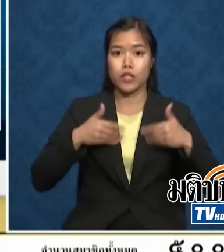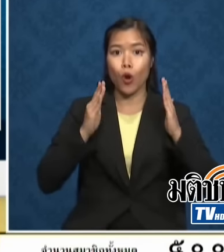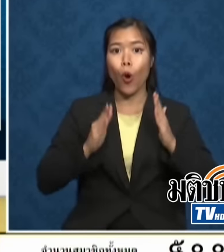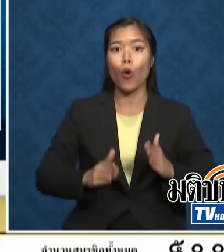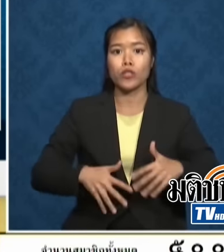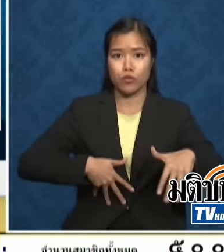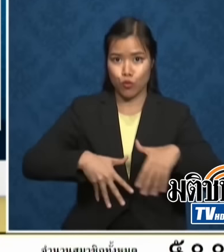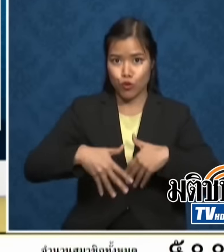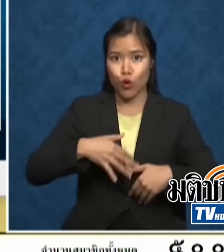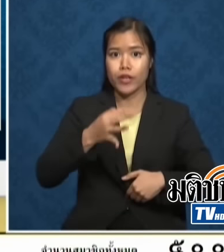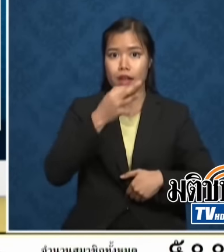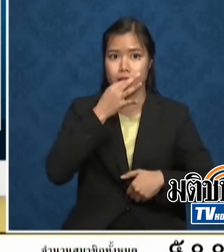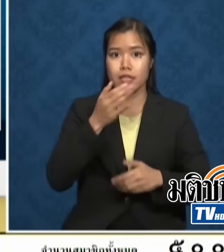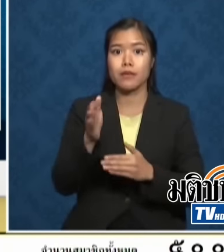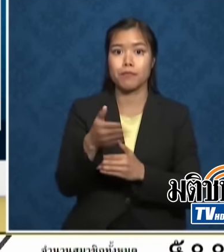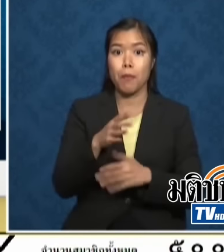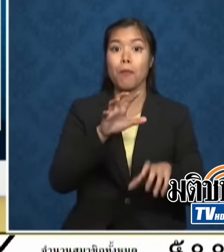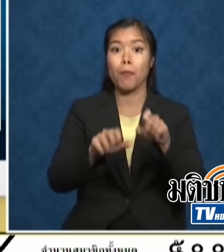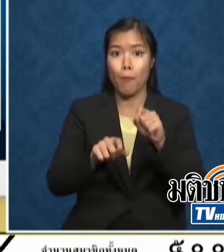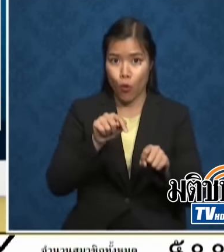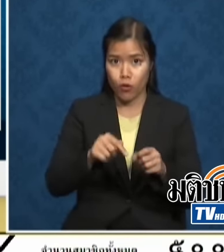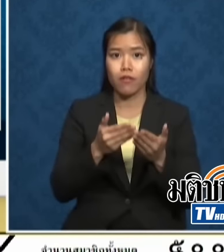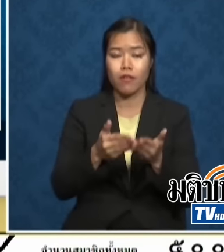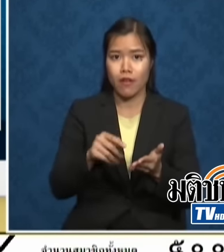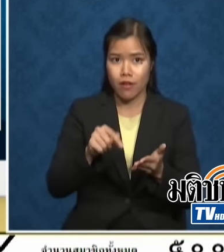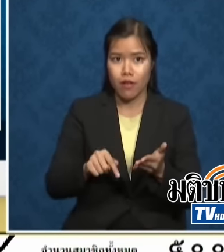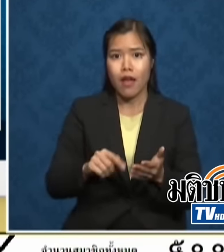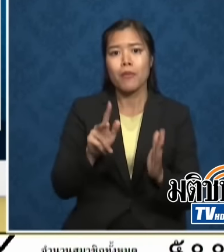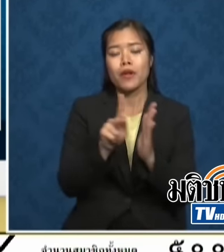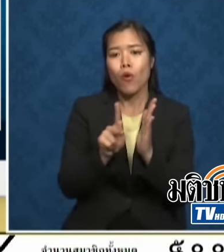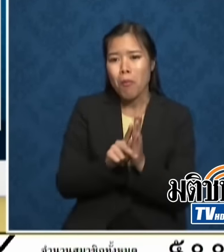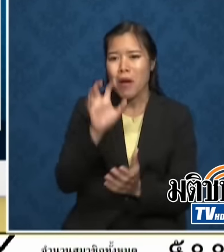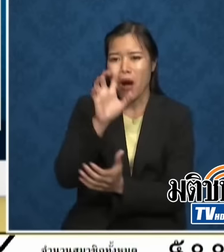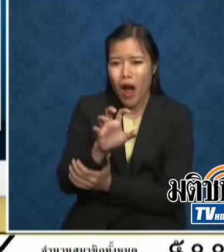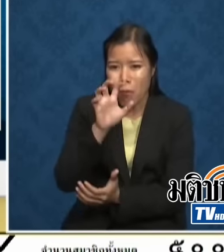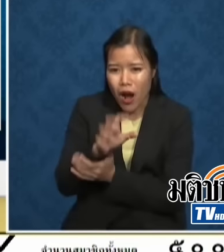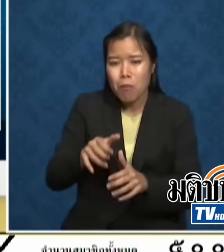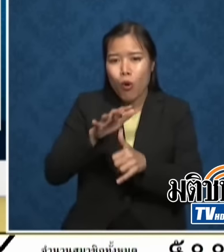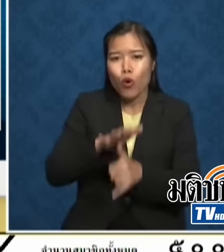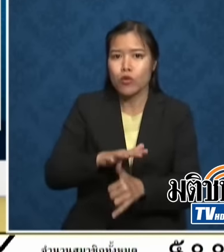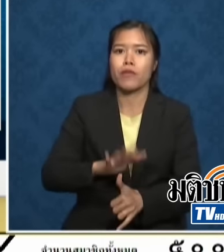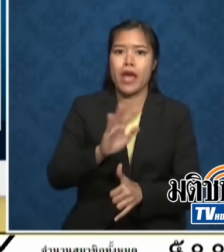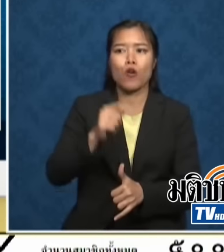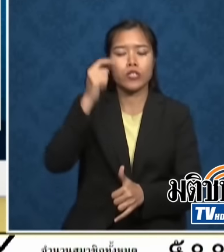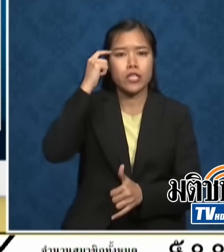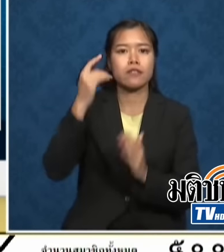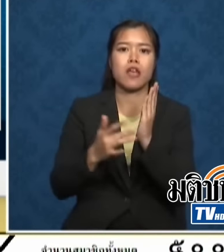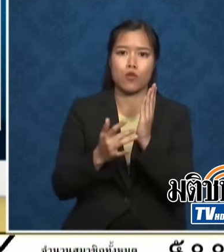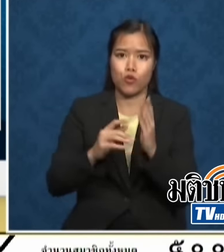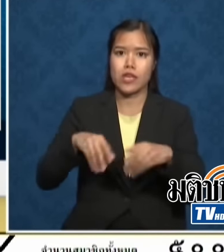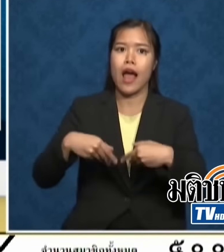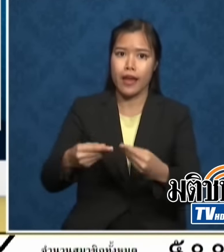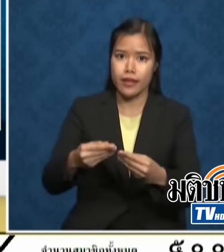มงแทนที่จะใช้กฎหมายบีบบังคับเขาเอากฎหมายทุบหัวเขาเพิ่มเทคโนโลยีให้เขาสิครับคิดถึงเรื่องที่ชื่อ